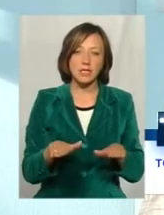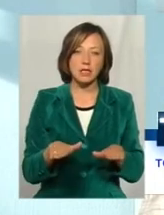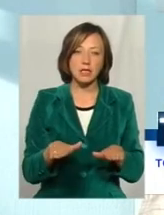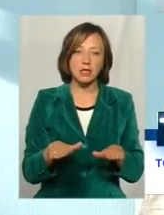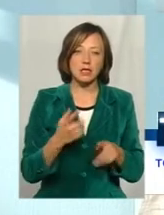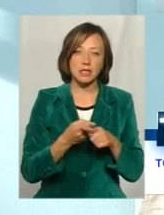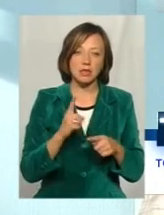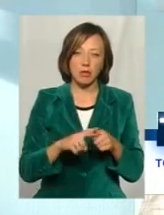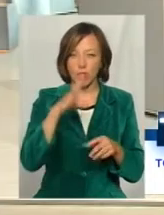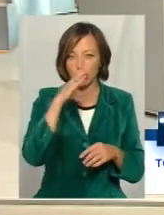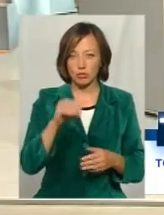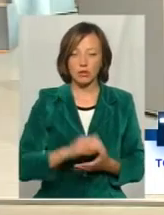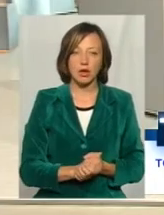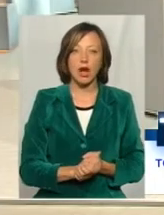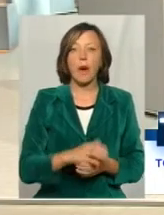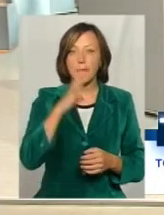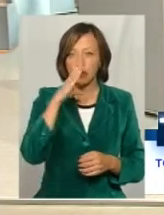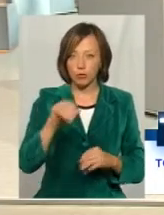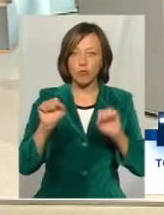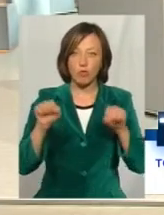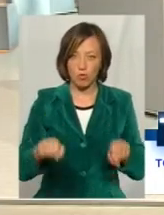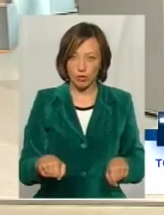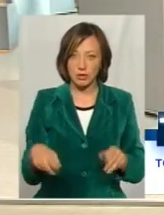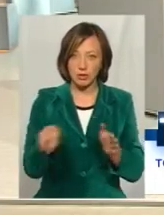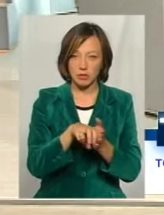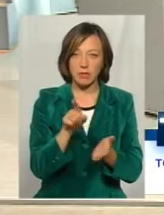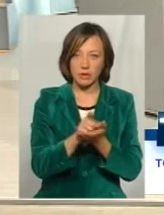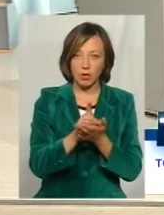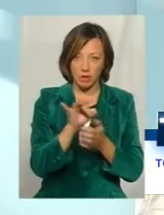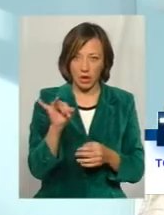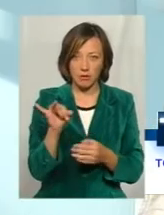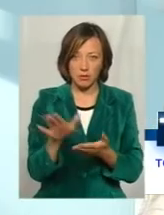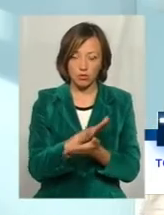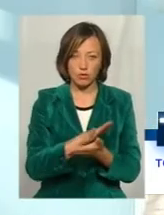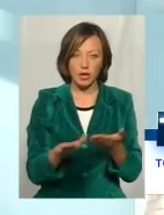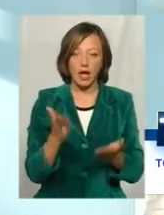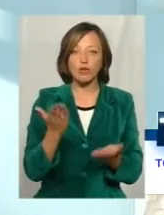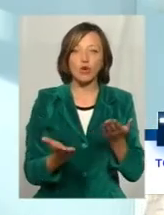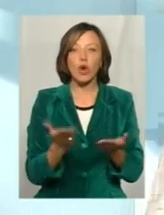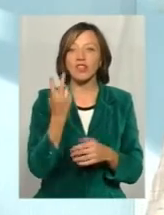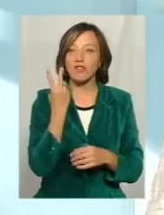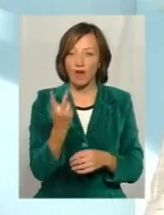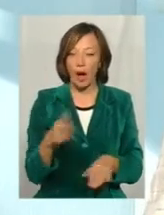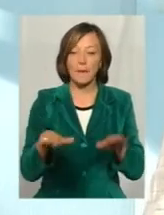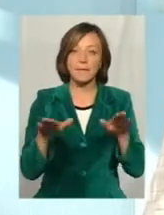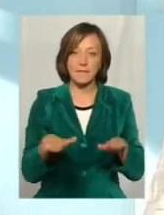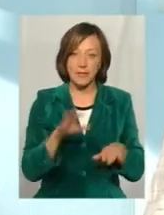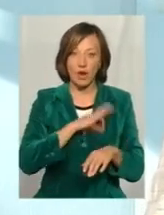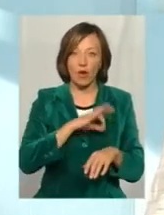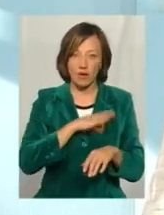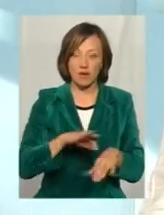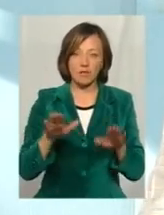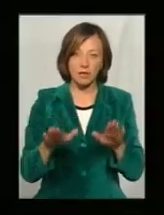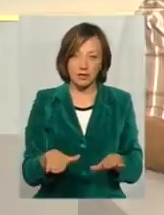2 місяці – це маршрут. Тобто маршрутці можуть їхати пенсіонери? Виходить так, безкоштовно? Ну, якщо два пільговіка... Якщо